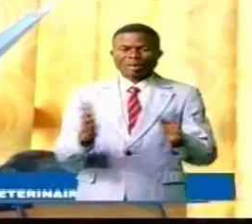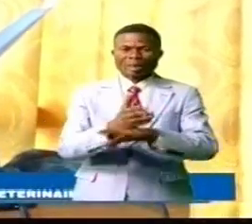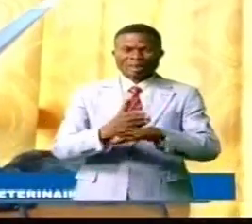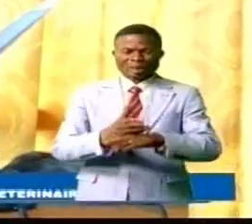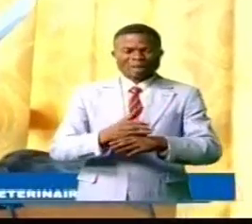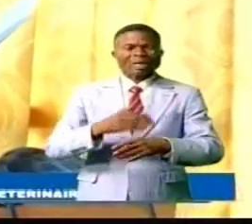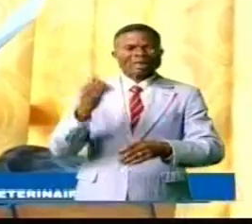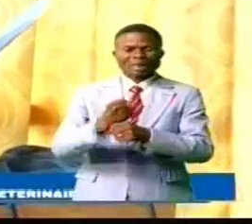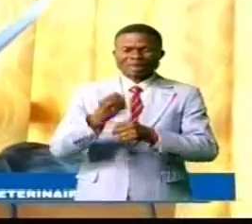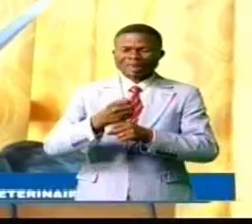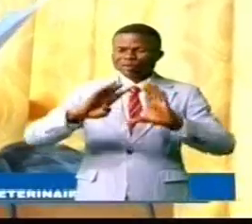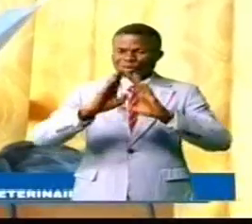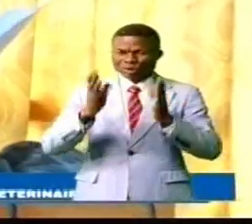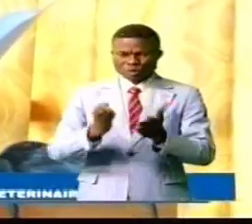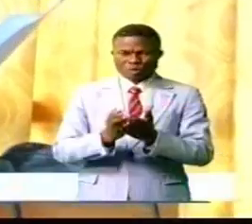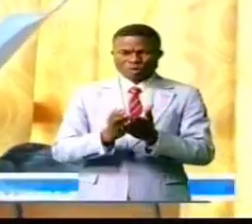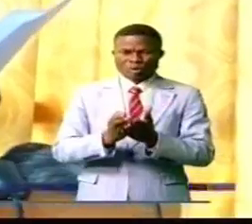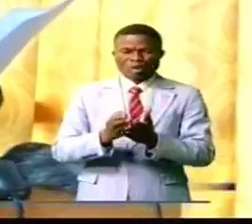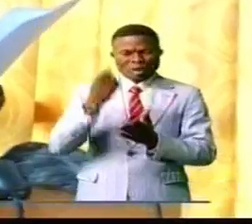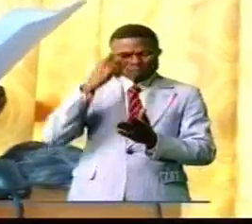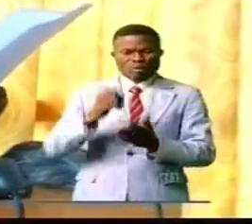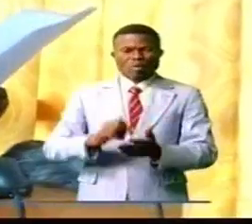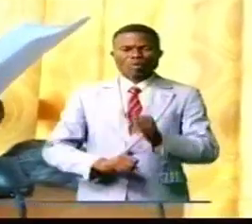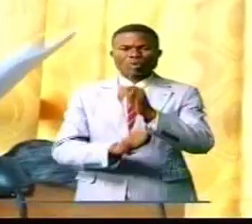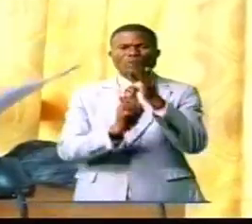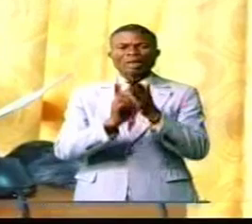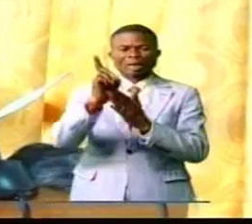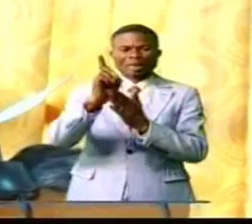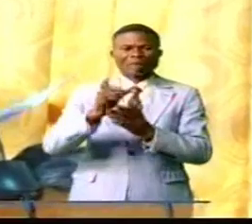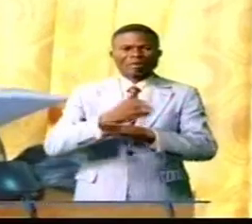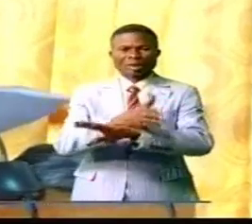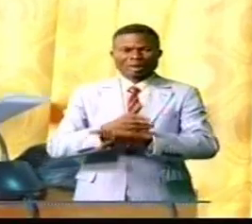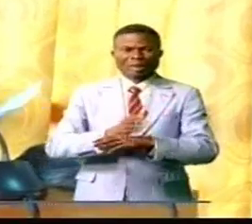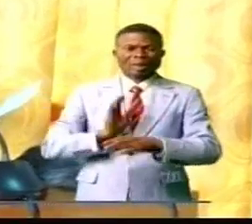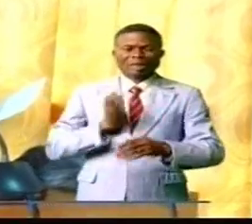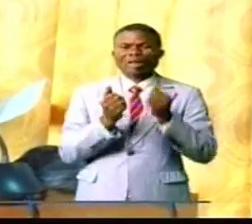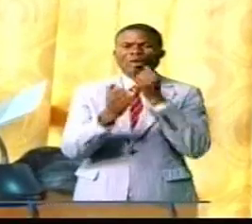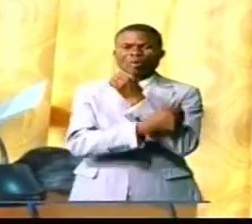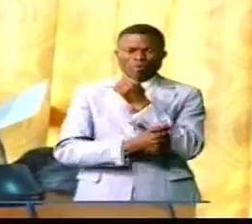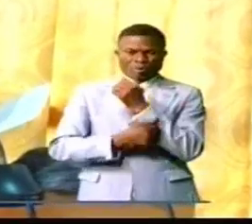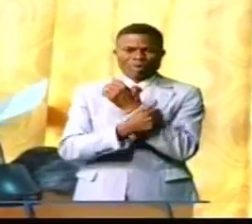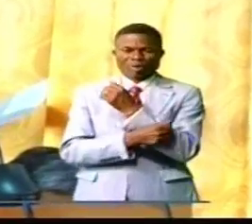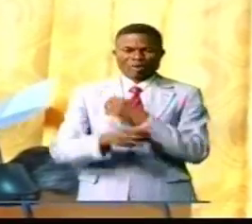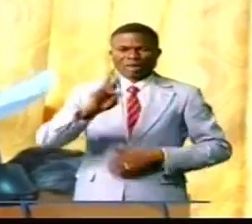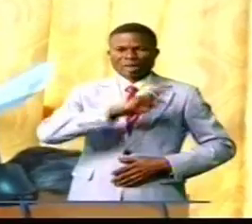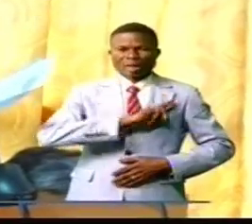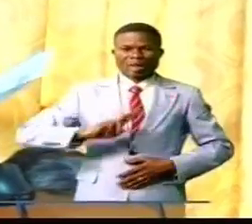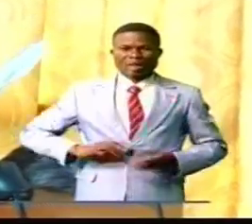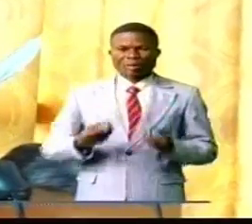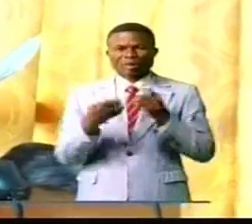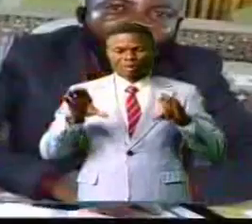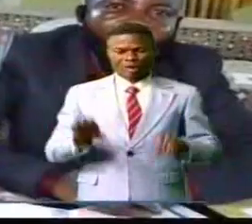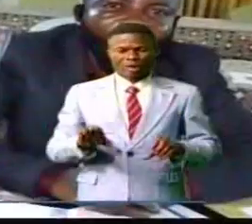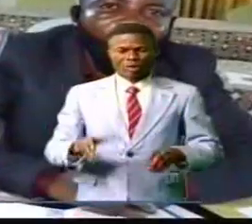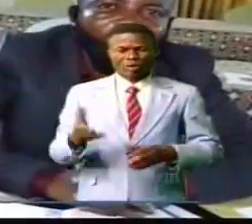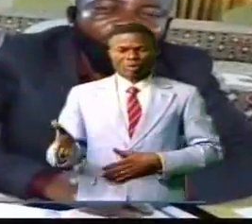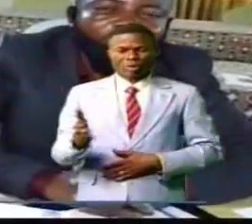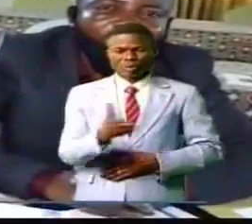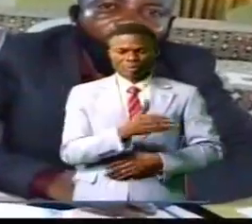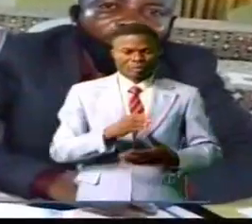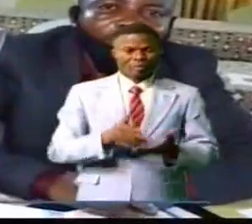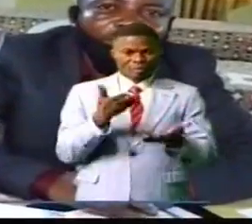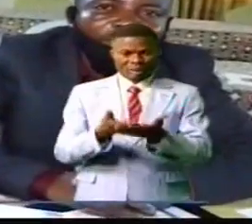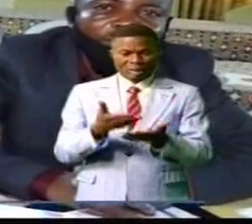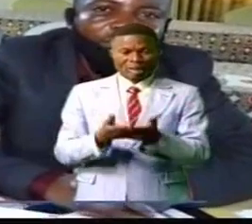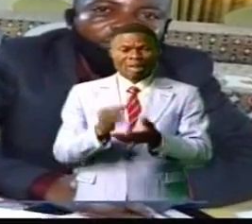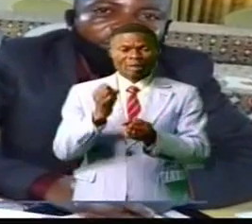démarches qui militent pour le développement de l'élevage dans notre pays la République démocratique. Ceci